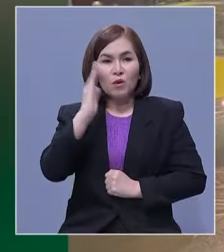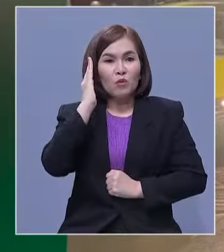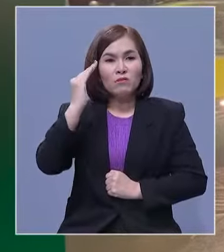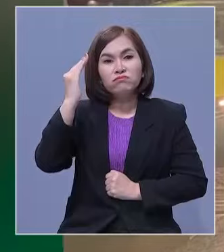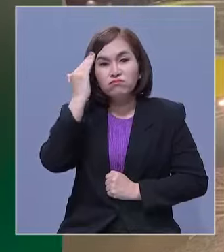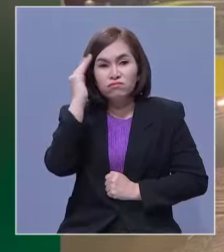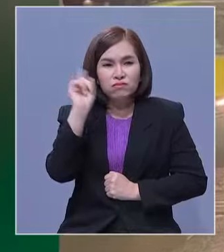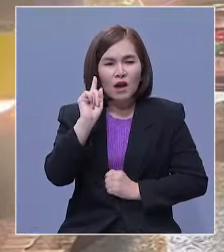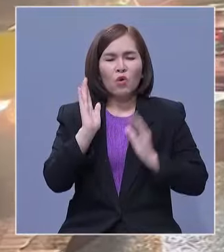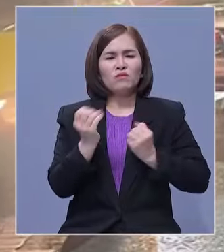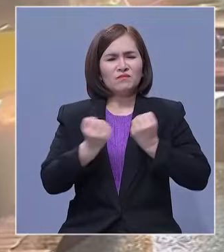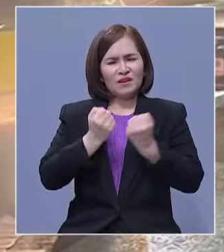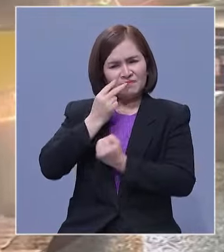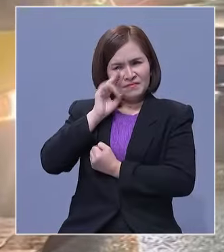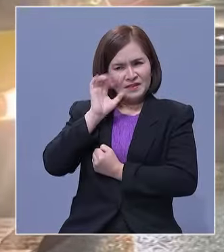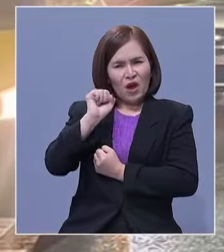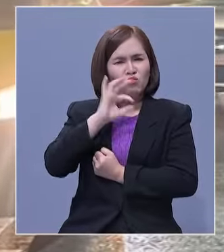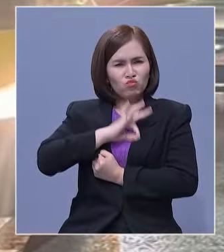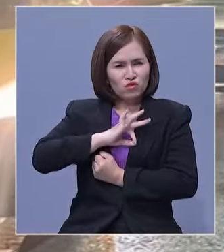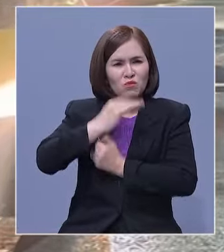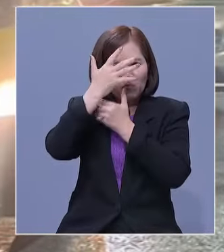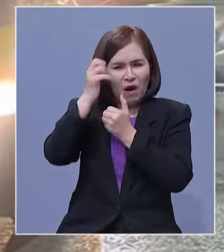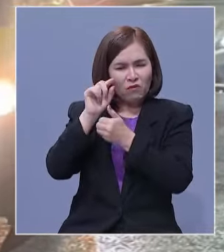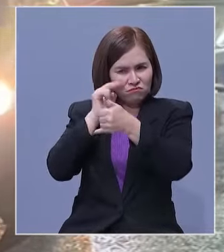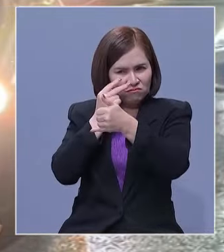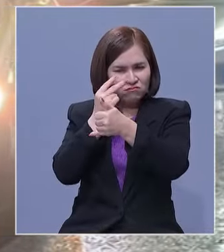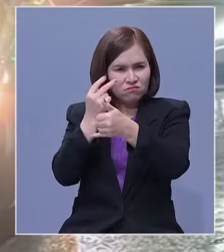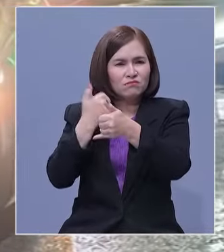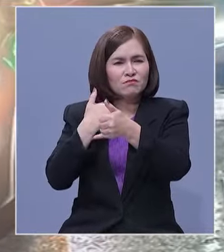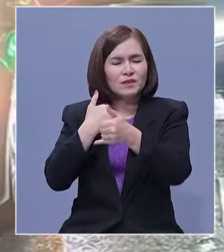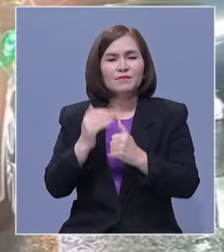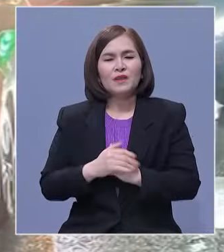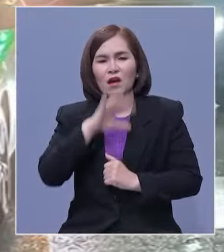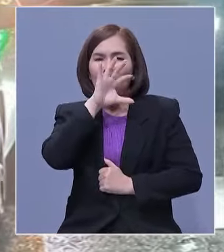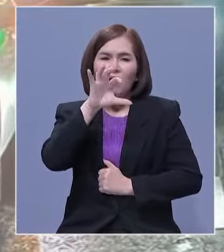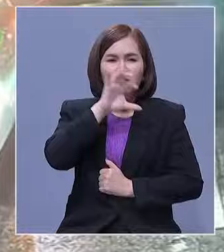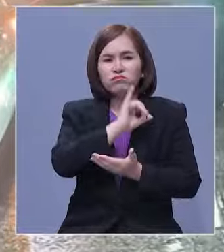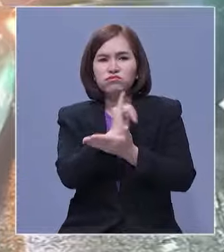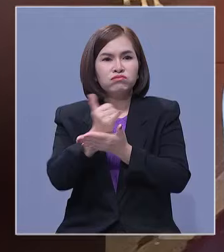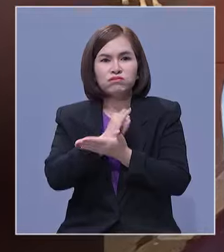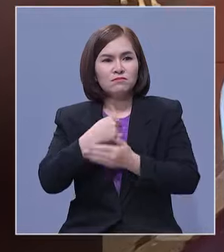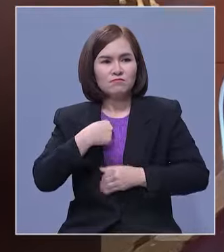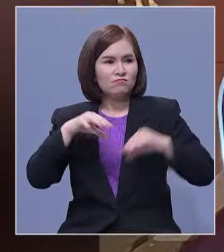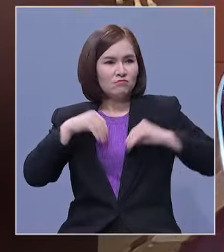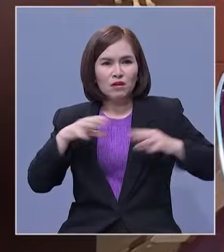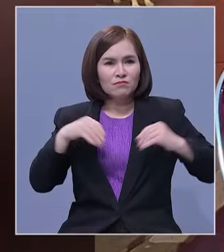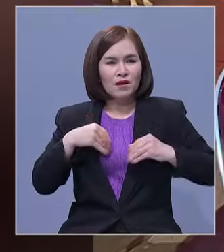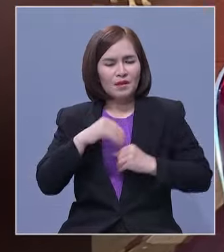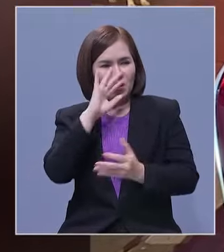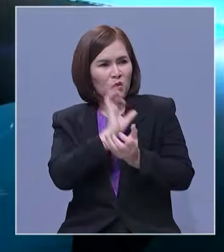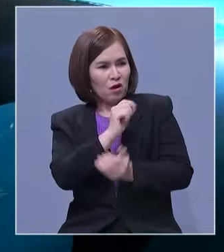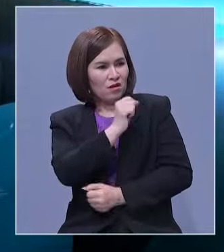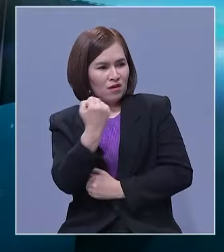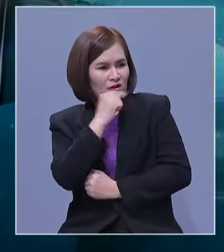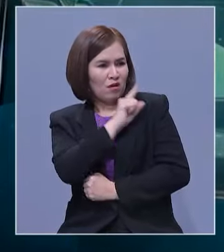ปรากฏว่าคนขับเนี่ยอาการเมาแน่นอนล่ะเมาเพราะว่าปริมาณแอลกอฮอล์ขนาดนี้โวยวายไม่รับทราบข้อกล่าวหากล่าวหาว่าตำรวจไม่มี